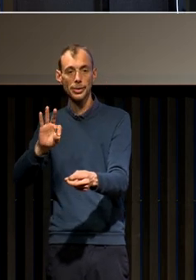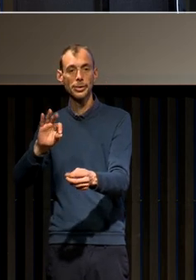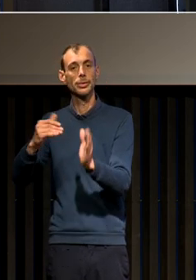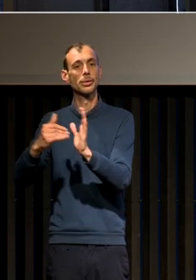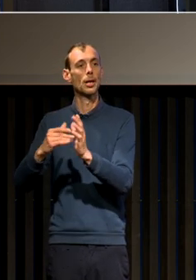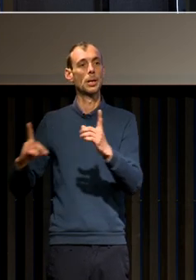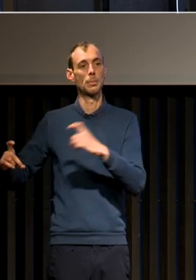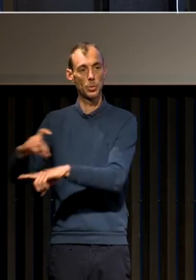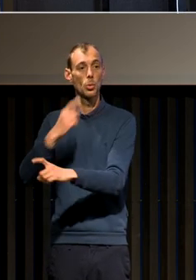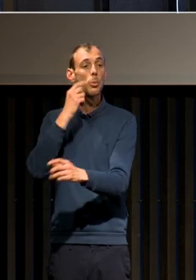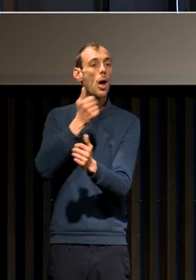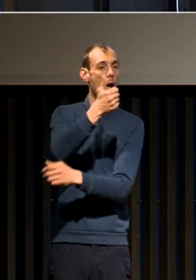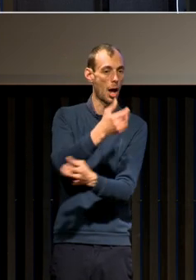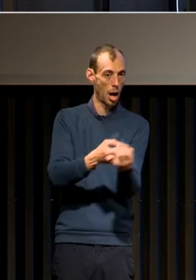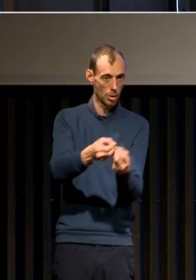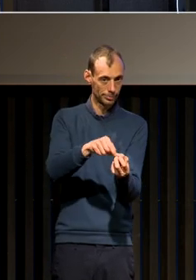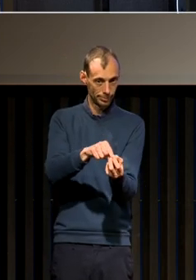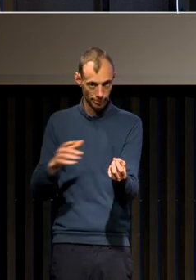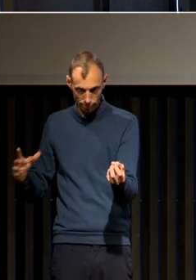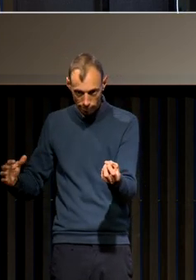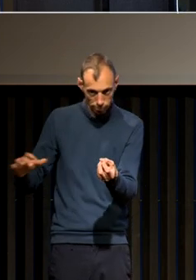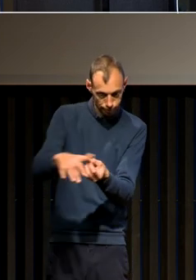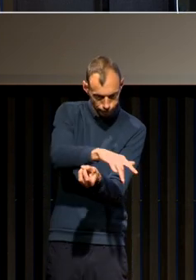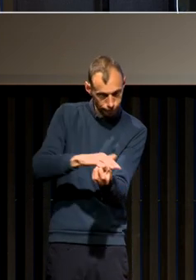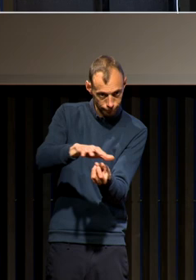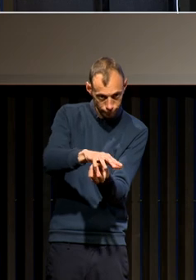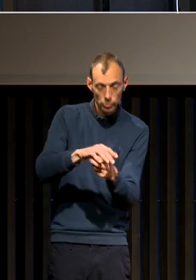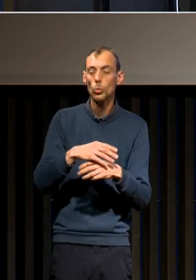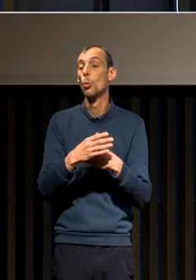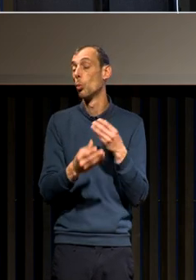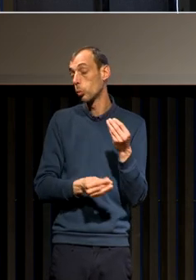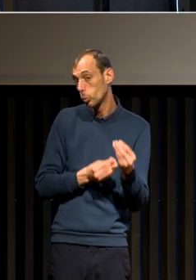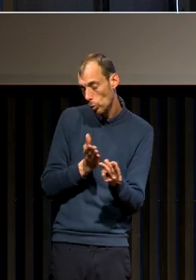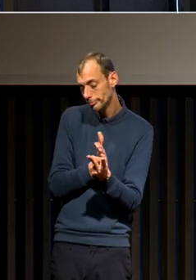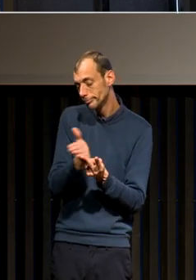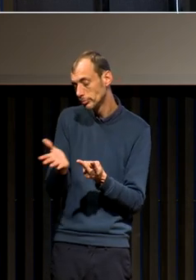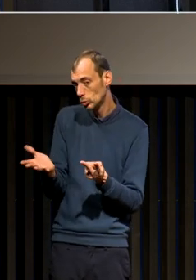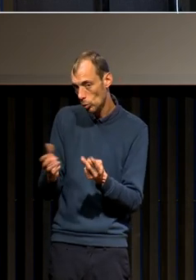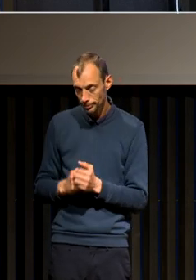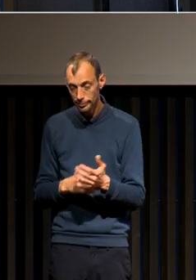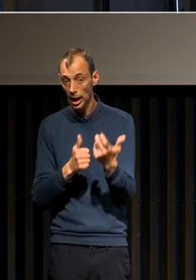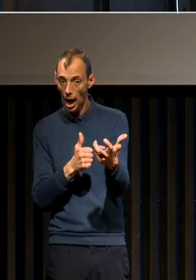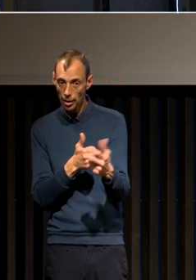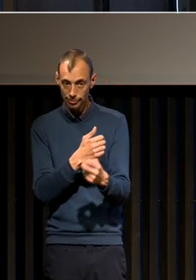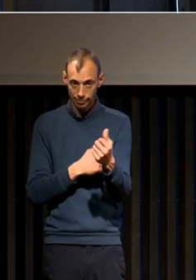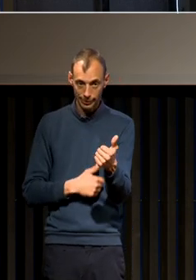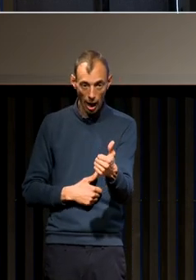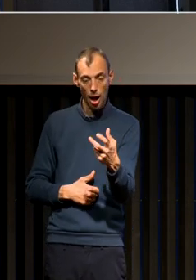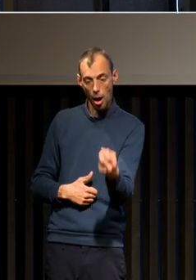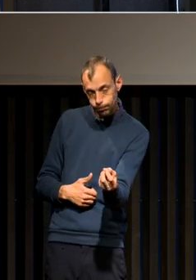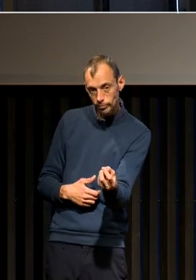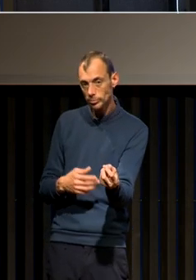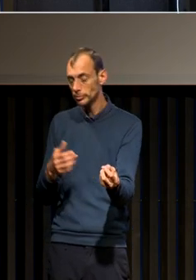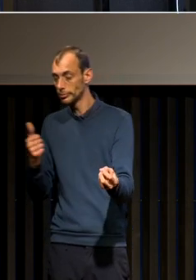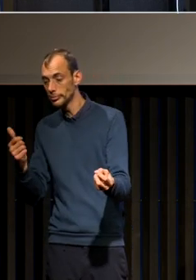ovocyte, soit un ovocyte, un spermatozoïde, c'est la technique